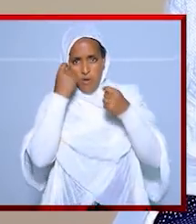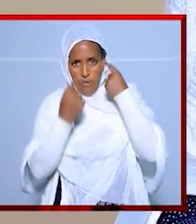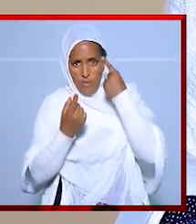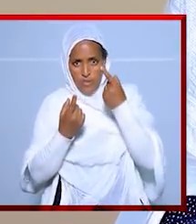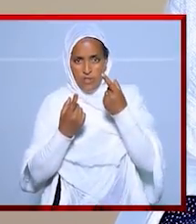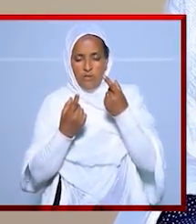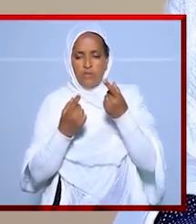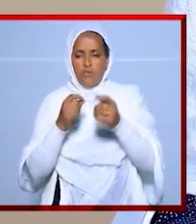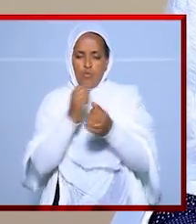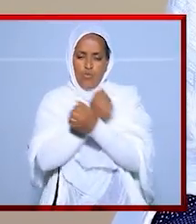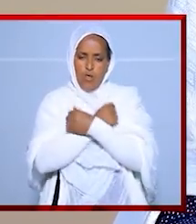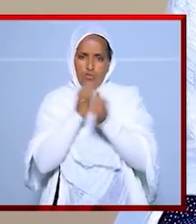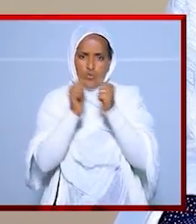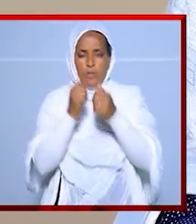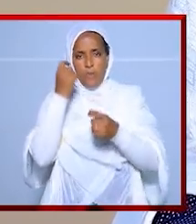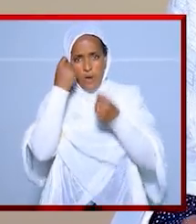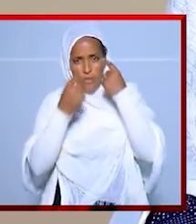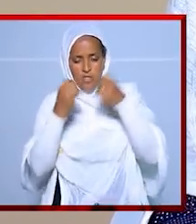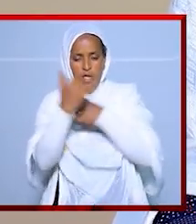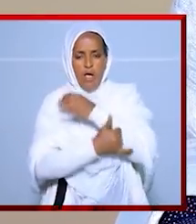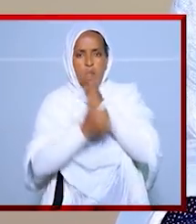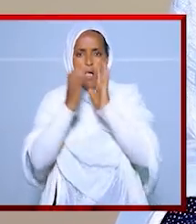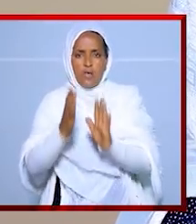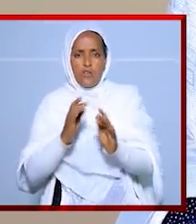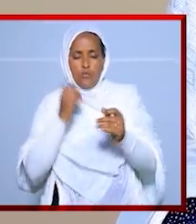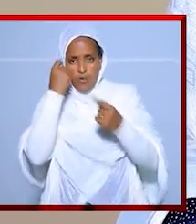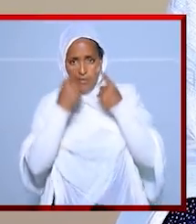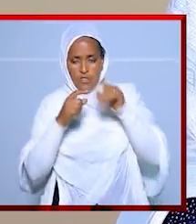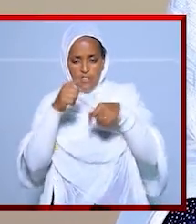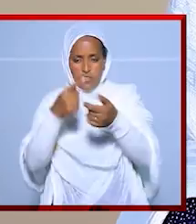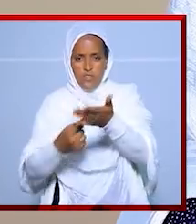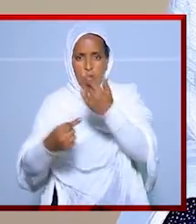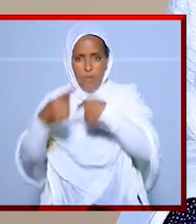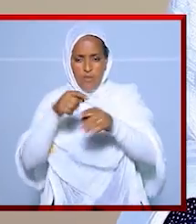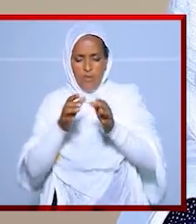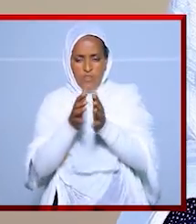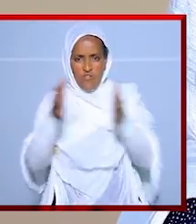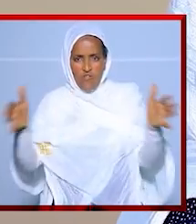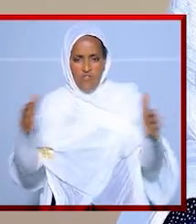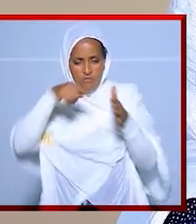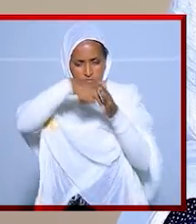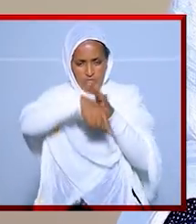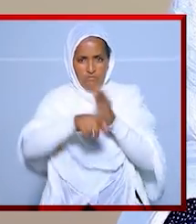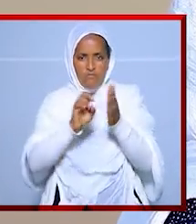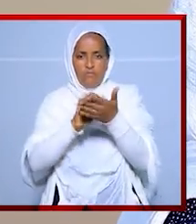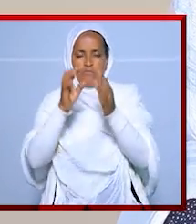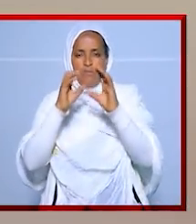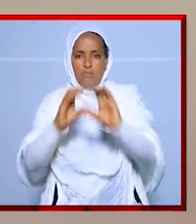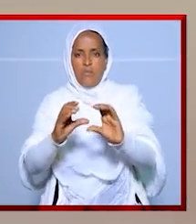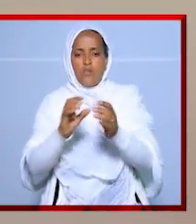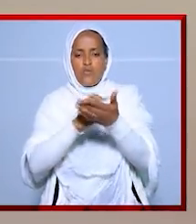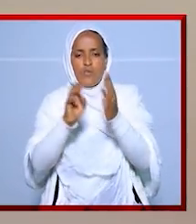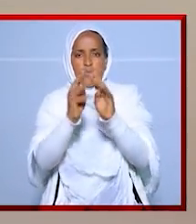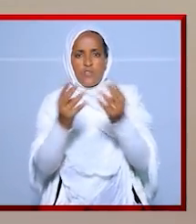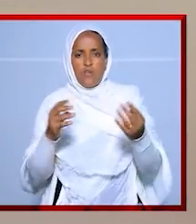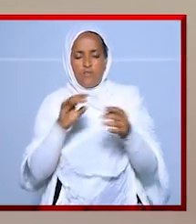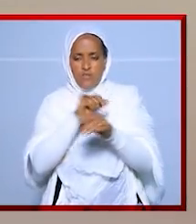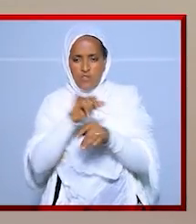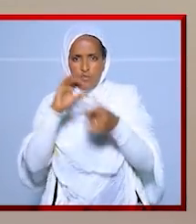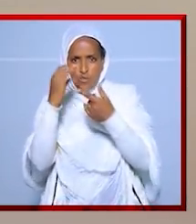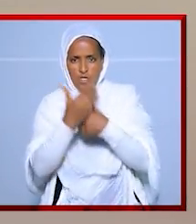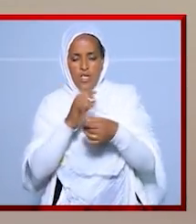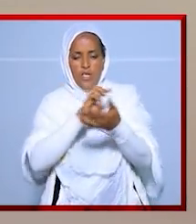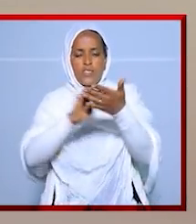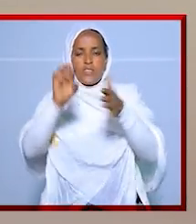መግባባት ከወዳጆች ጋር መግባባት ሀገራዊ መግባባትን ስለሚያመጣ ይህን በስፋትና በጥልቀት ያስተምራል በቅዱስ መጽሐፍ። ከቅዱሳት መጻሕፍት